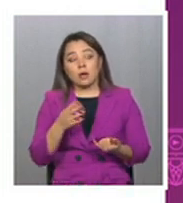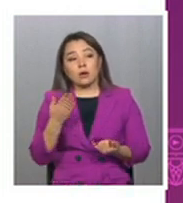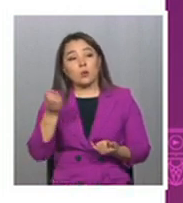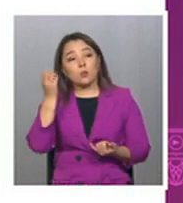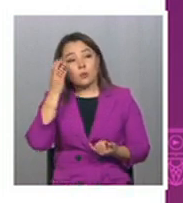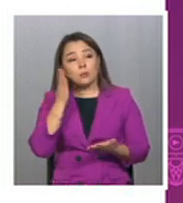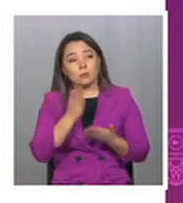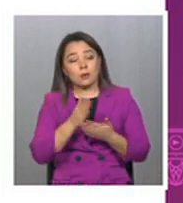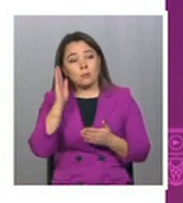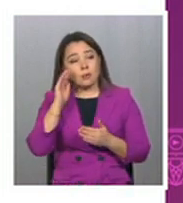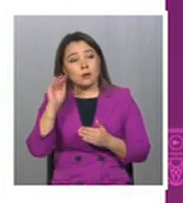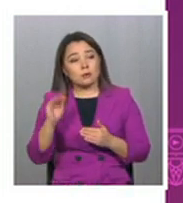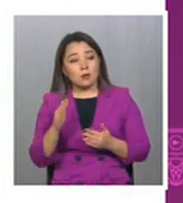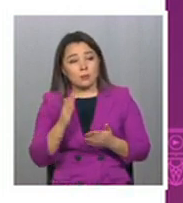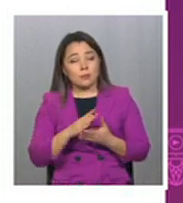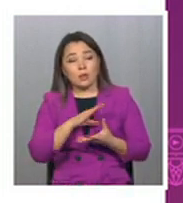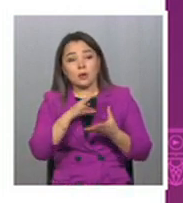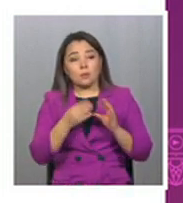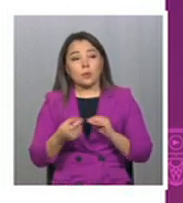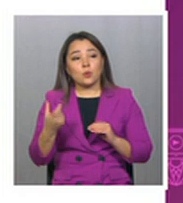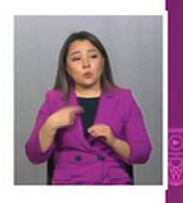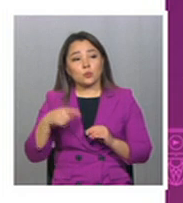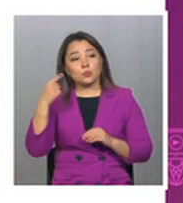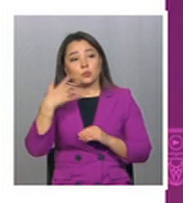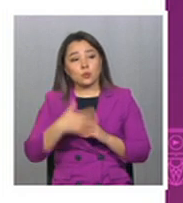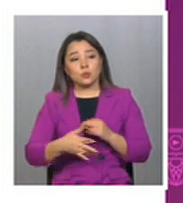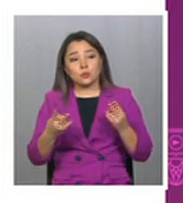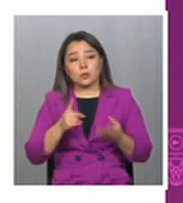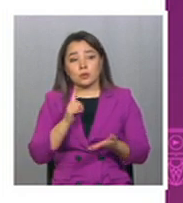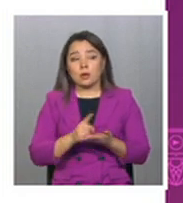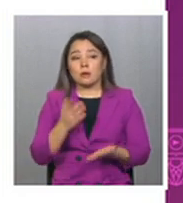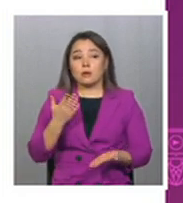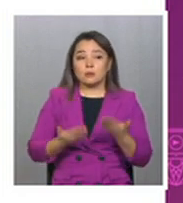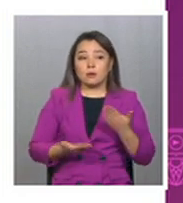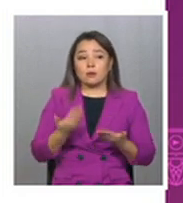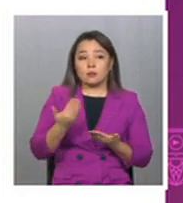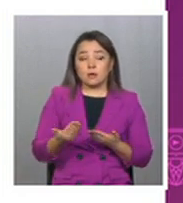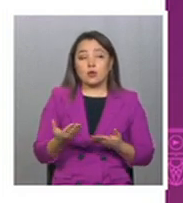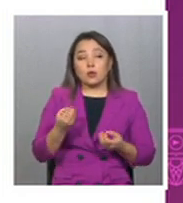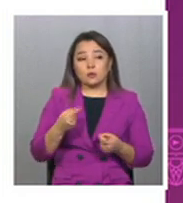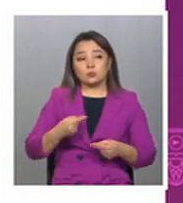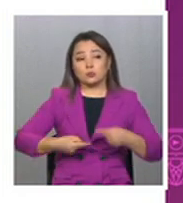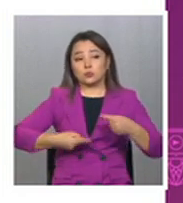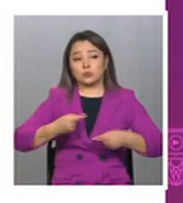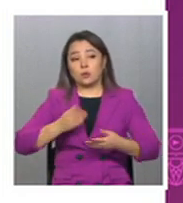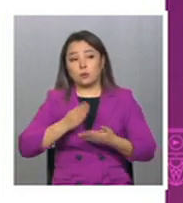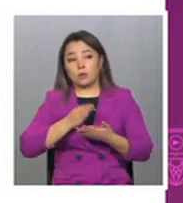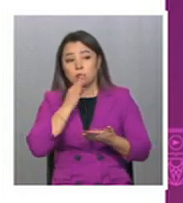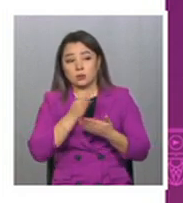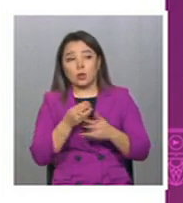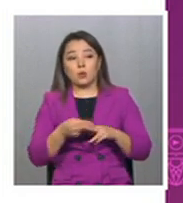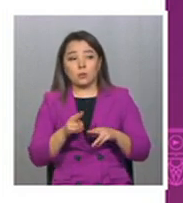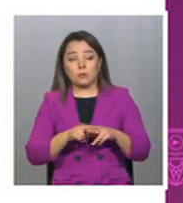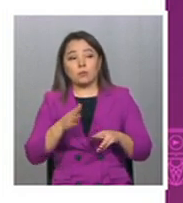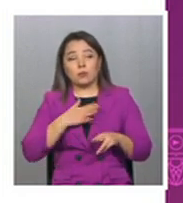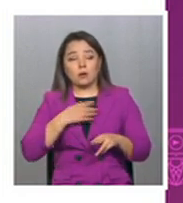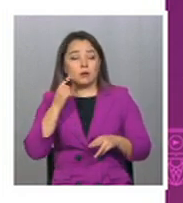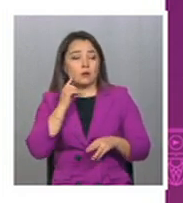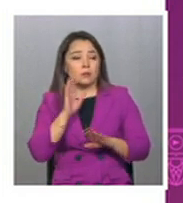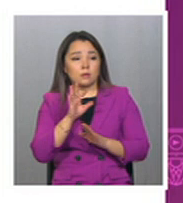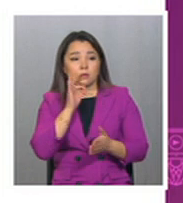бар баласың, бәрін өзің түсінуің керек. Егер сен тағы бір шу шығаратын болсаң, онда маған